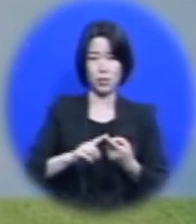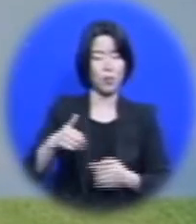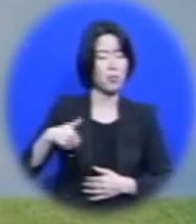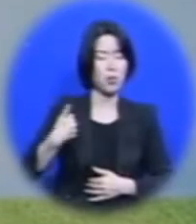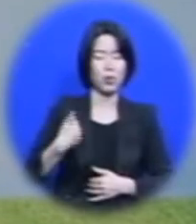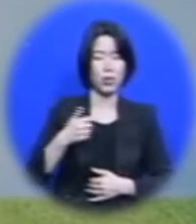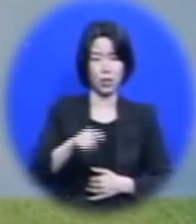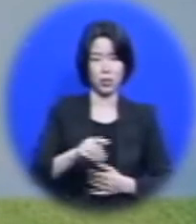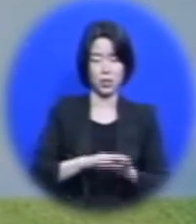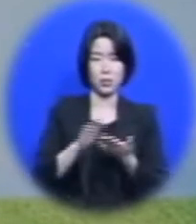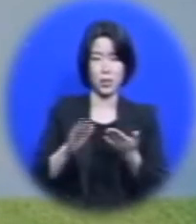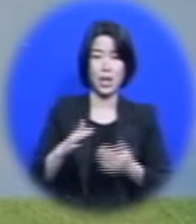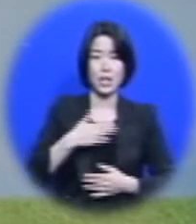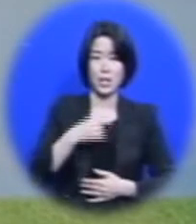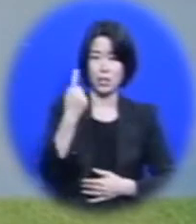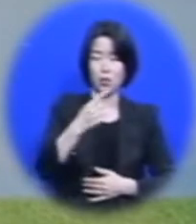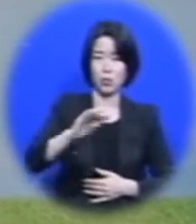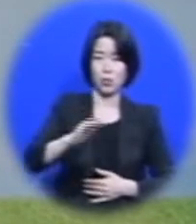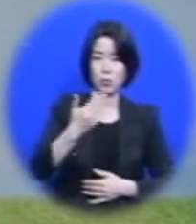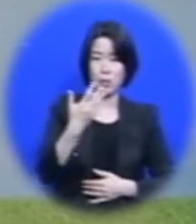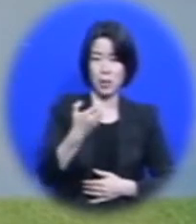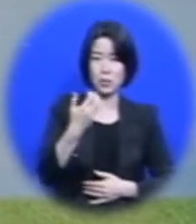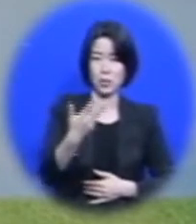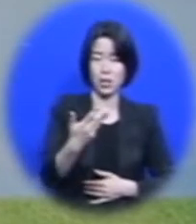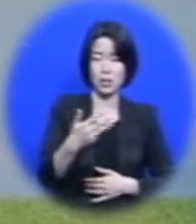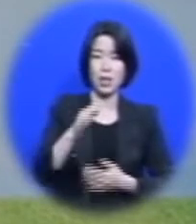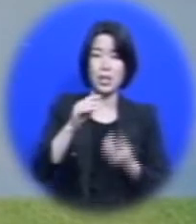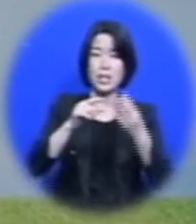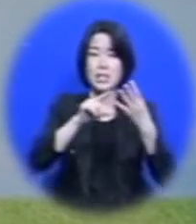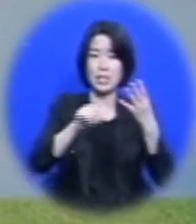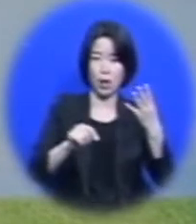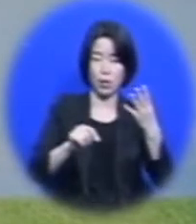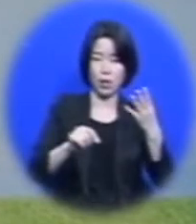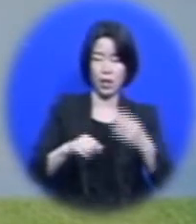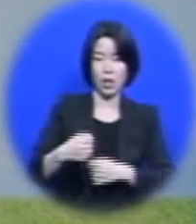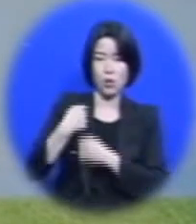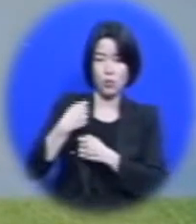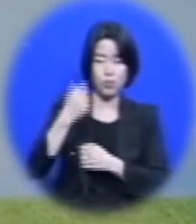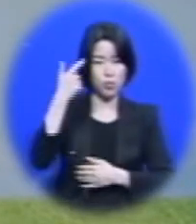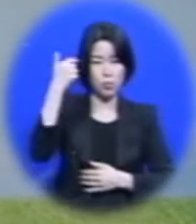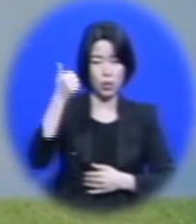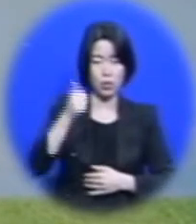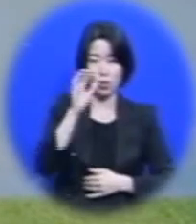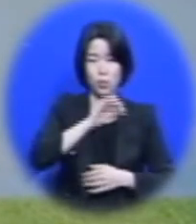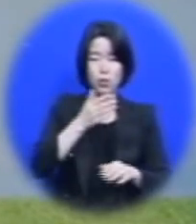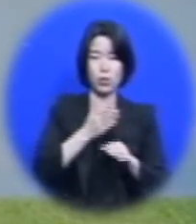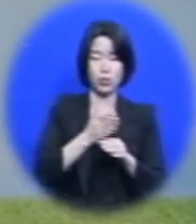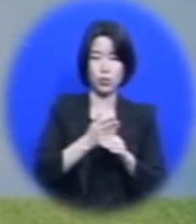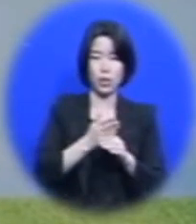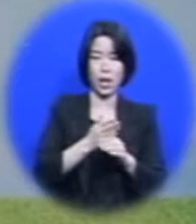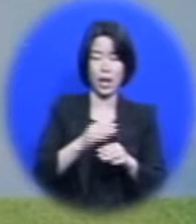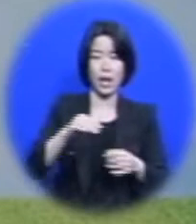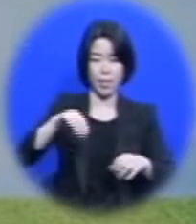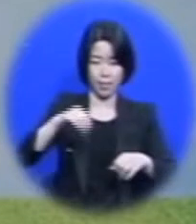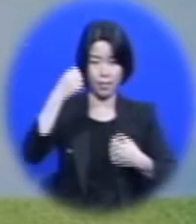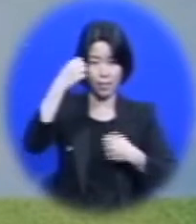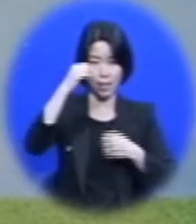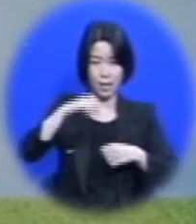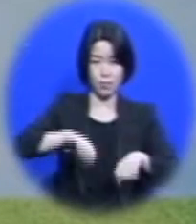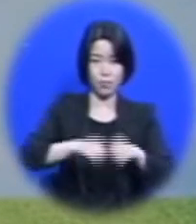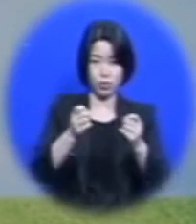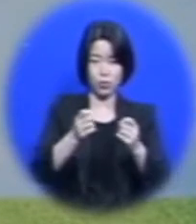것입니다. 제가 1984년 4월에 군목훈련을 받다가 다리가 부러지고 그리고 장애인이